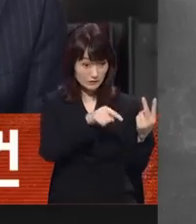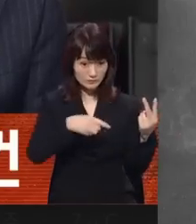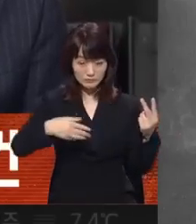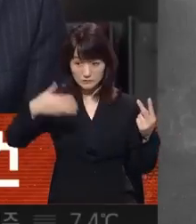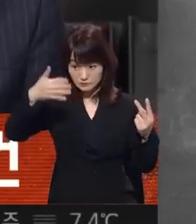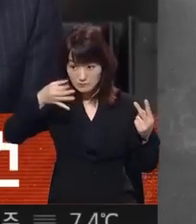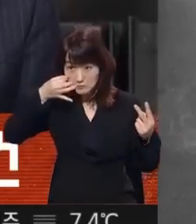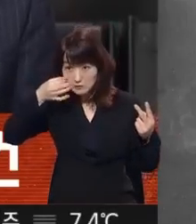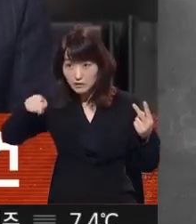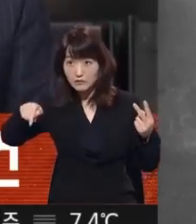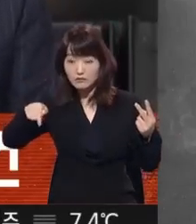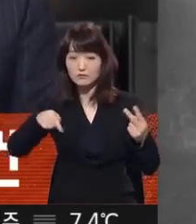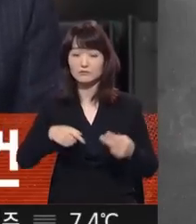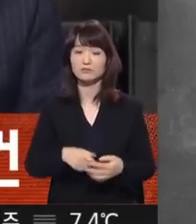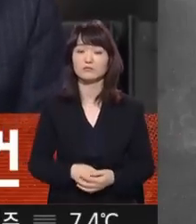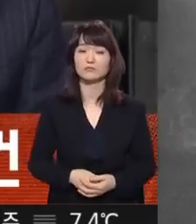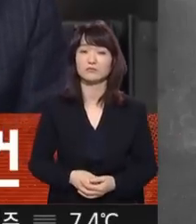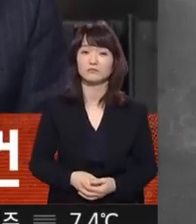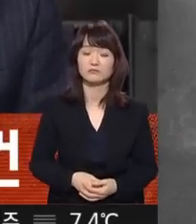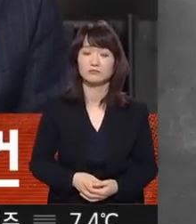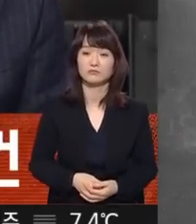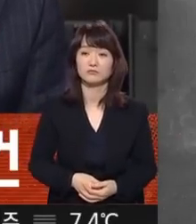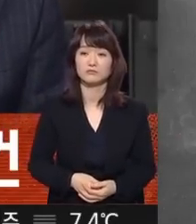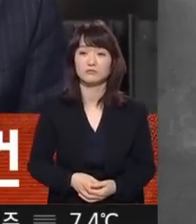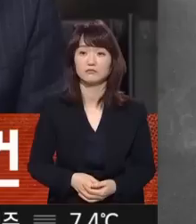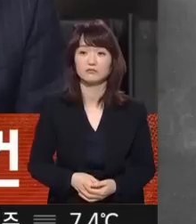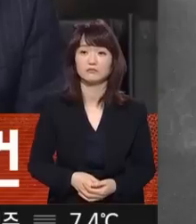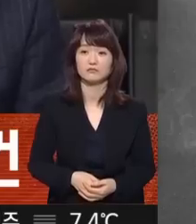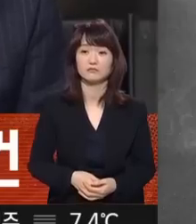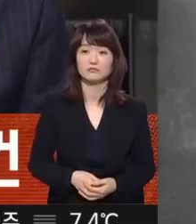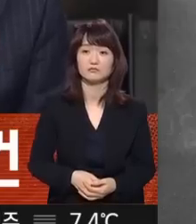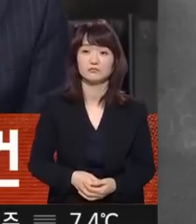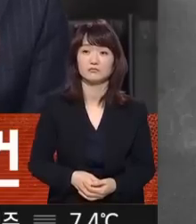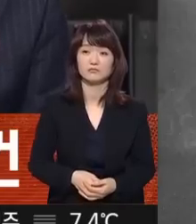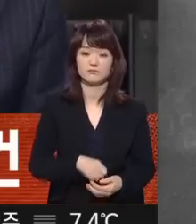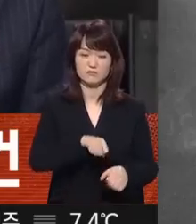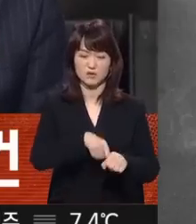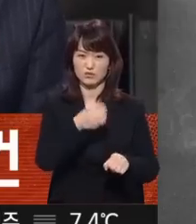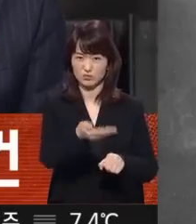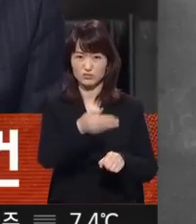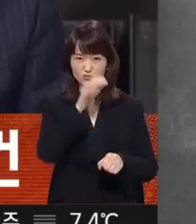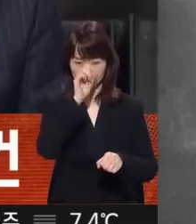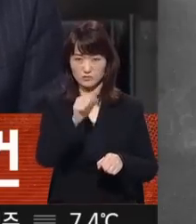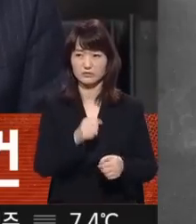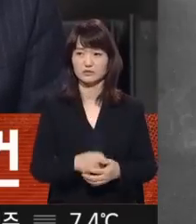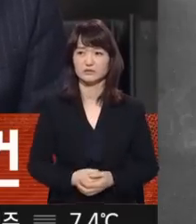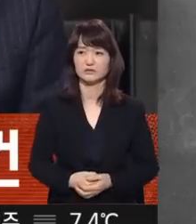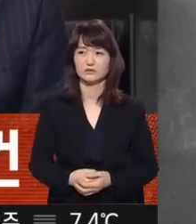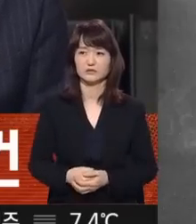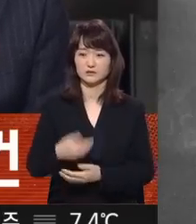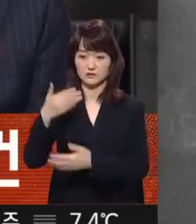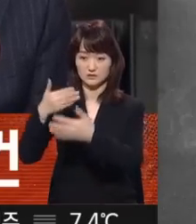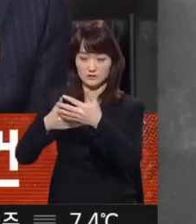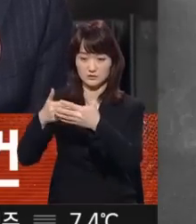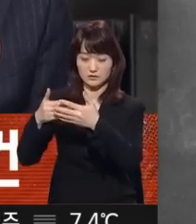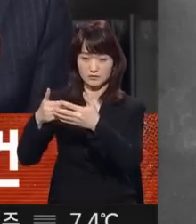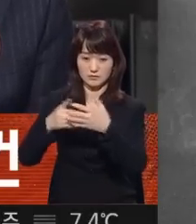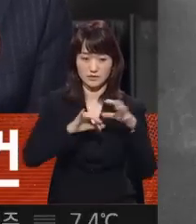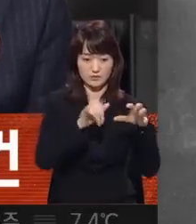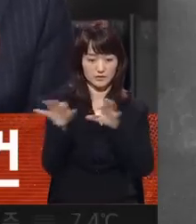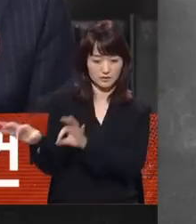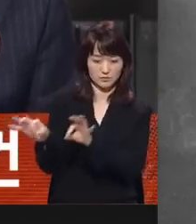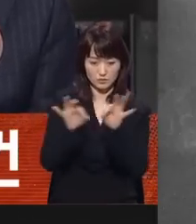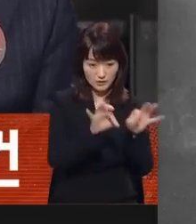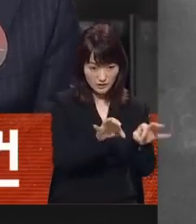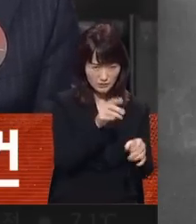드라마 보고 저는 그 좀 그런 것 좀 했으면 좋겠어요 드라마 속에 세상에 나온 것처럼 복수가 이루어지기도